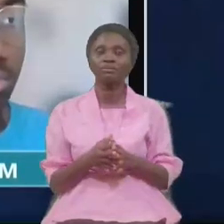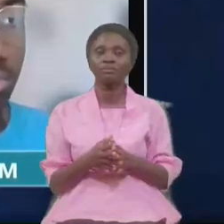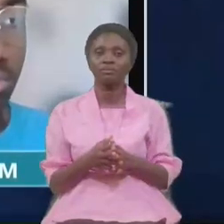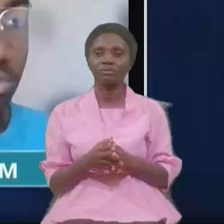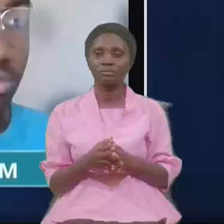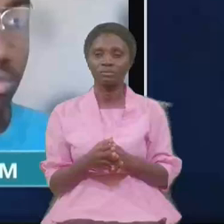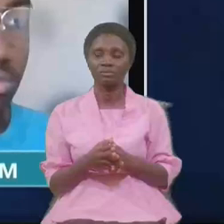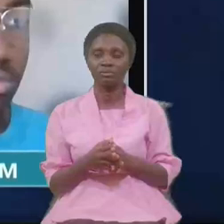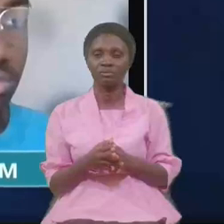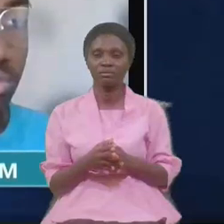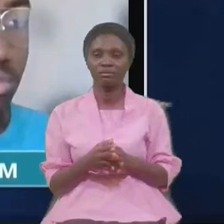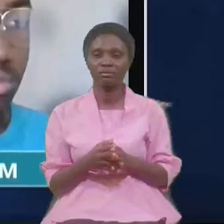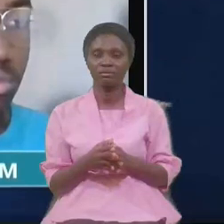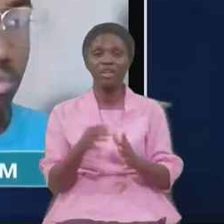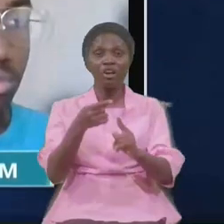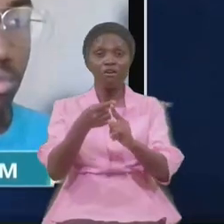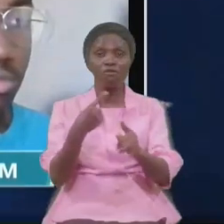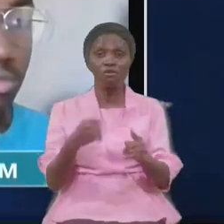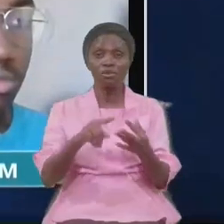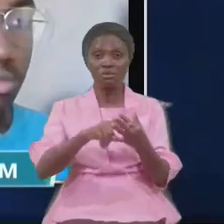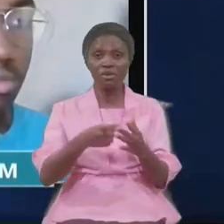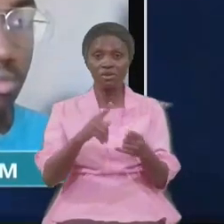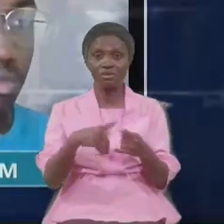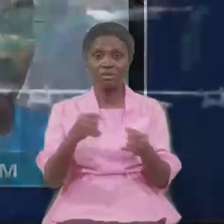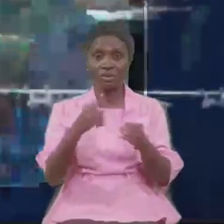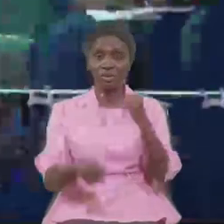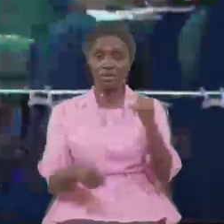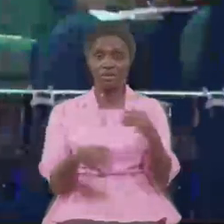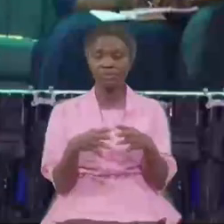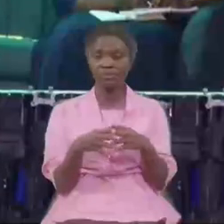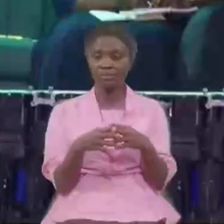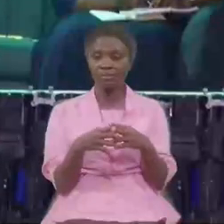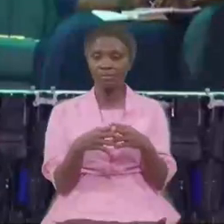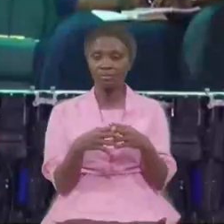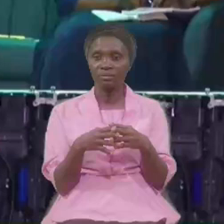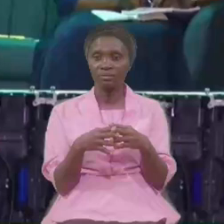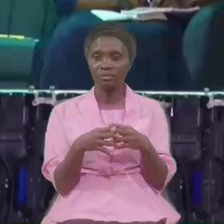sa place pour guérir l'individu. Du début jusqu'à la fin,